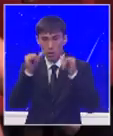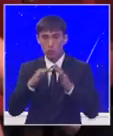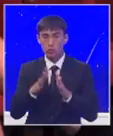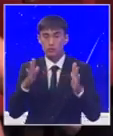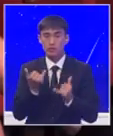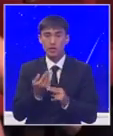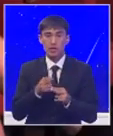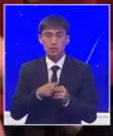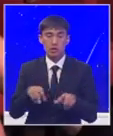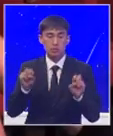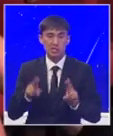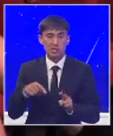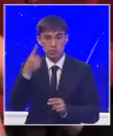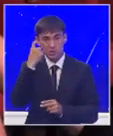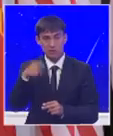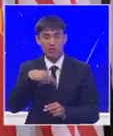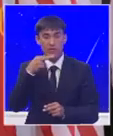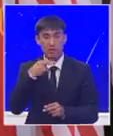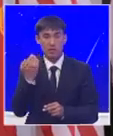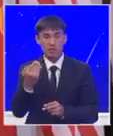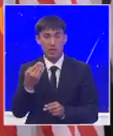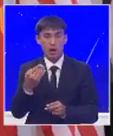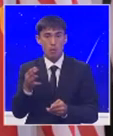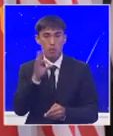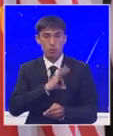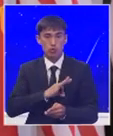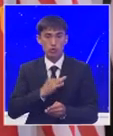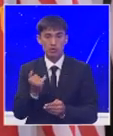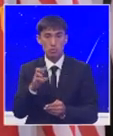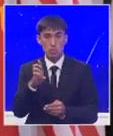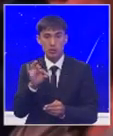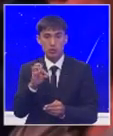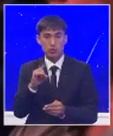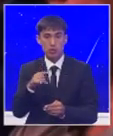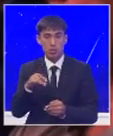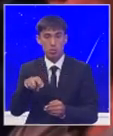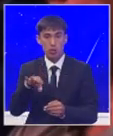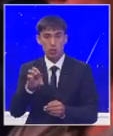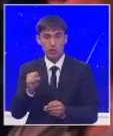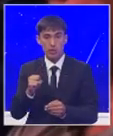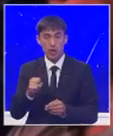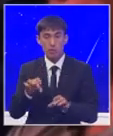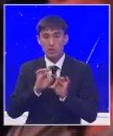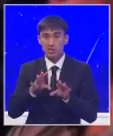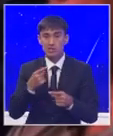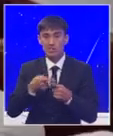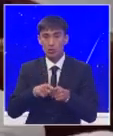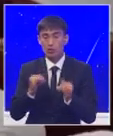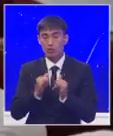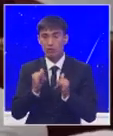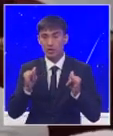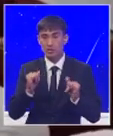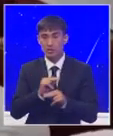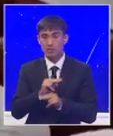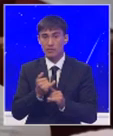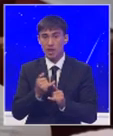зарубежных специалистов посоветовали обратить внимание на преимущества абердино-ангусской породы, поделившись технологией ее выращивания,